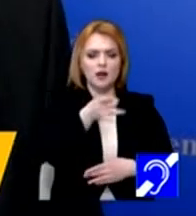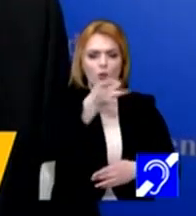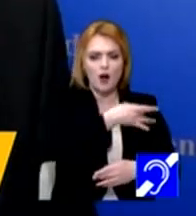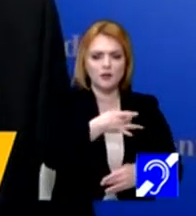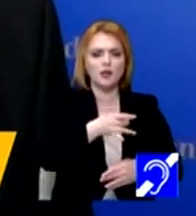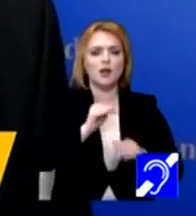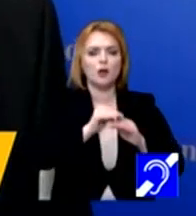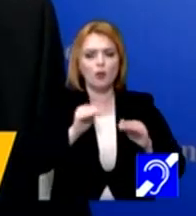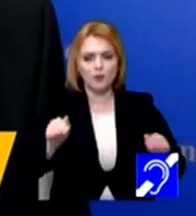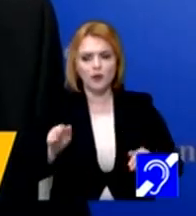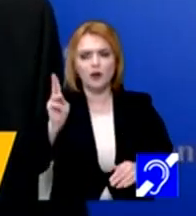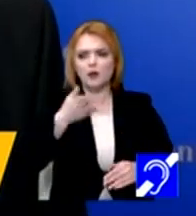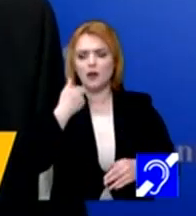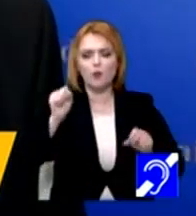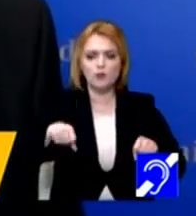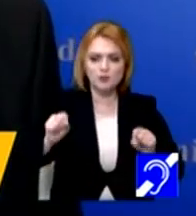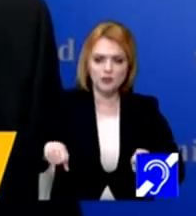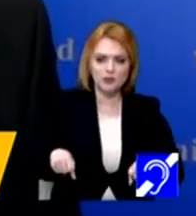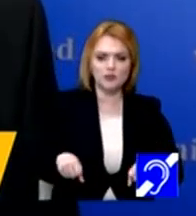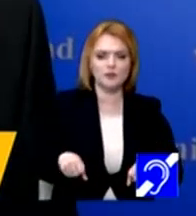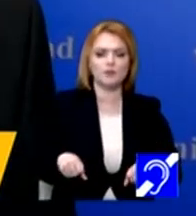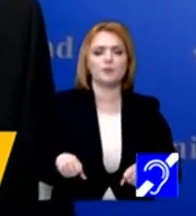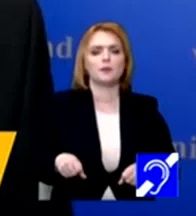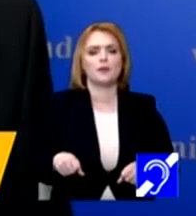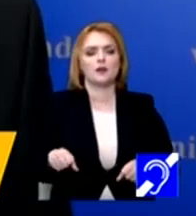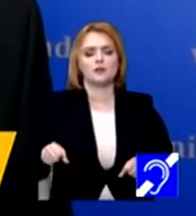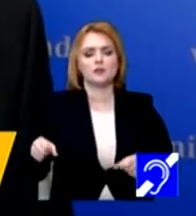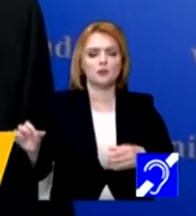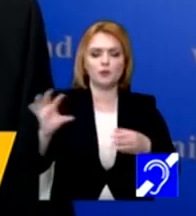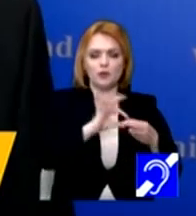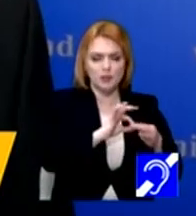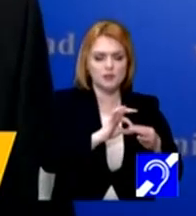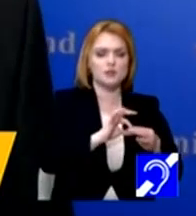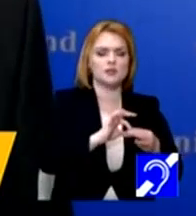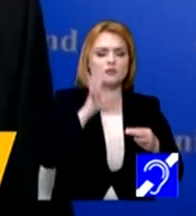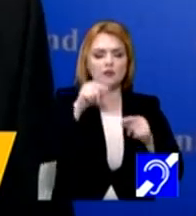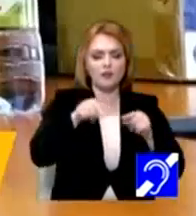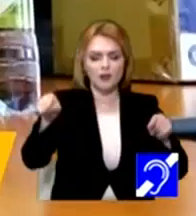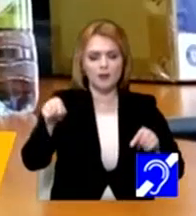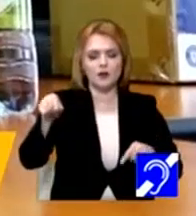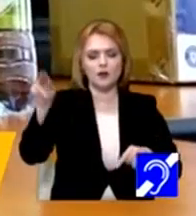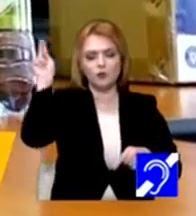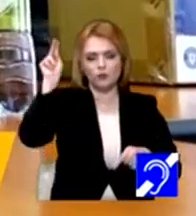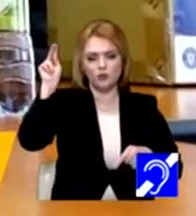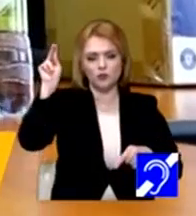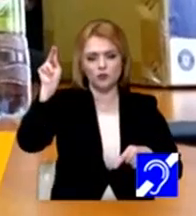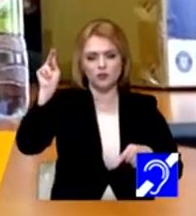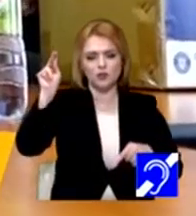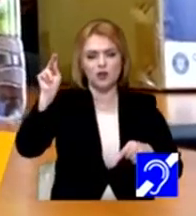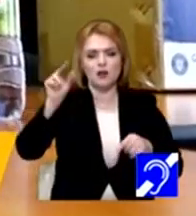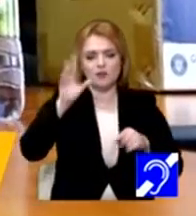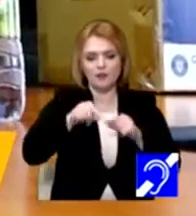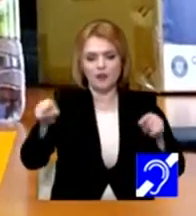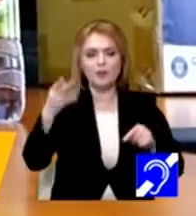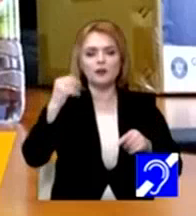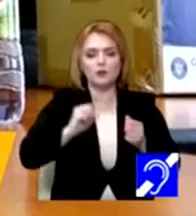care nu au avut posibilitatea să se logheze în timpul pandemiei la cursurile online. Tabletele vor fi donate